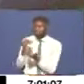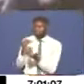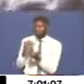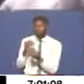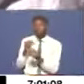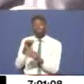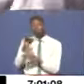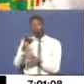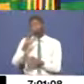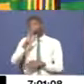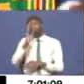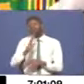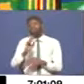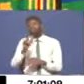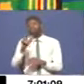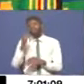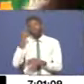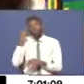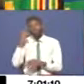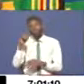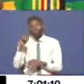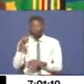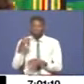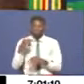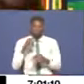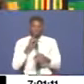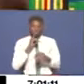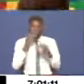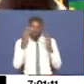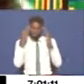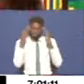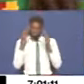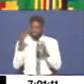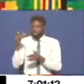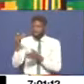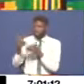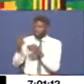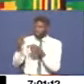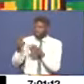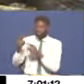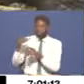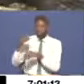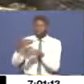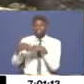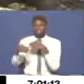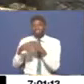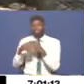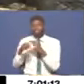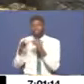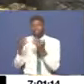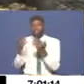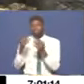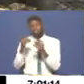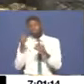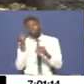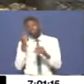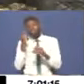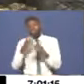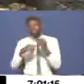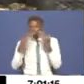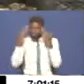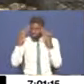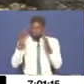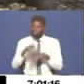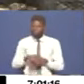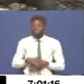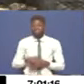vile hawa neighbor zetu wamejenga hatujui wamegonga na nini. Karibu magari 15